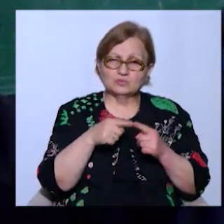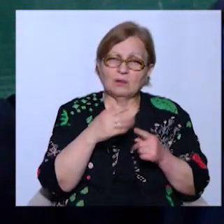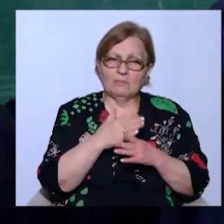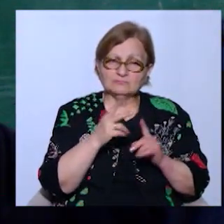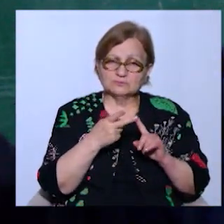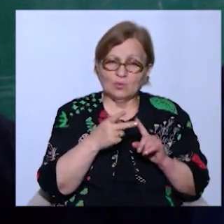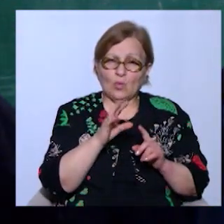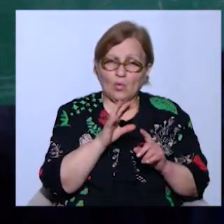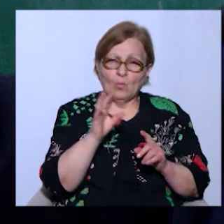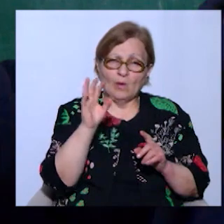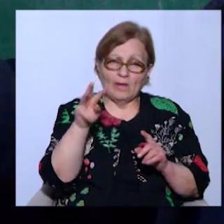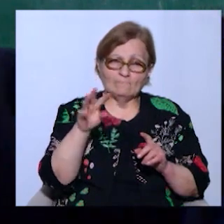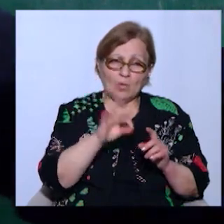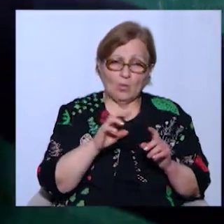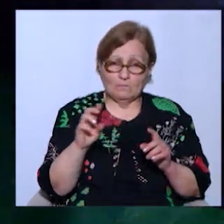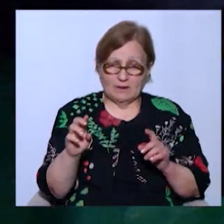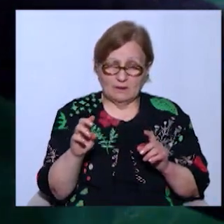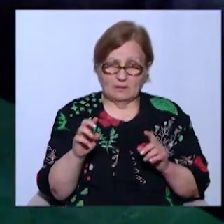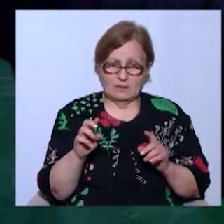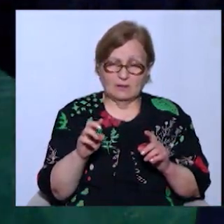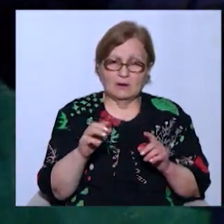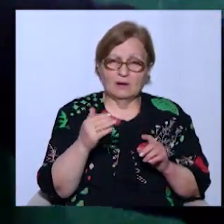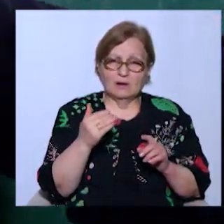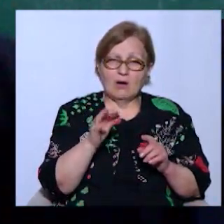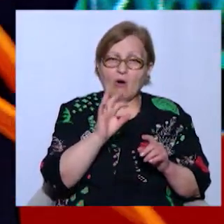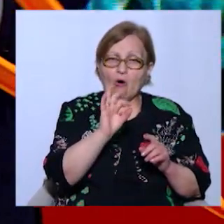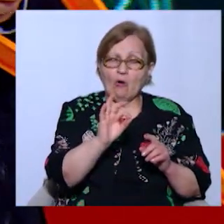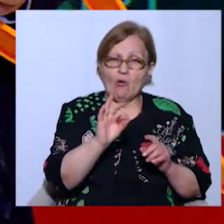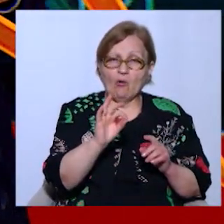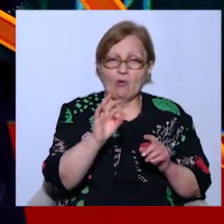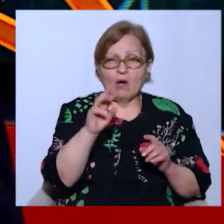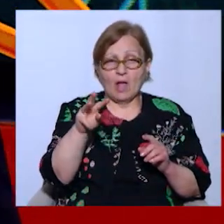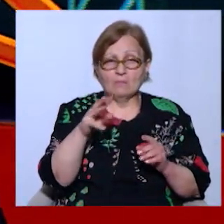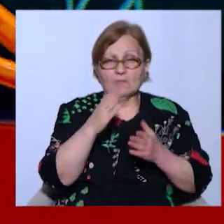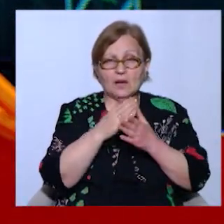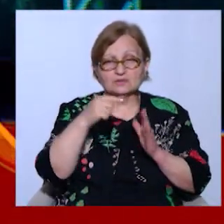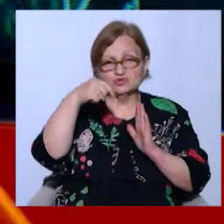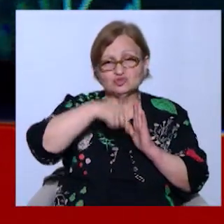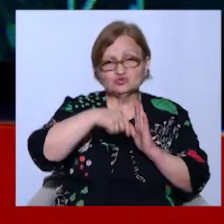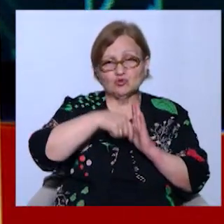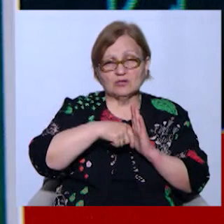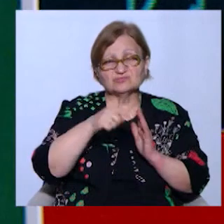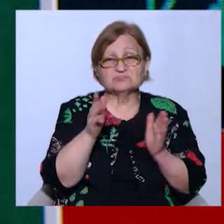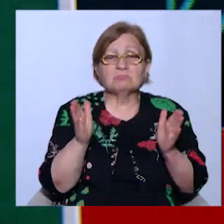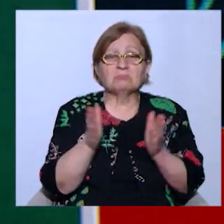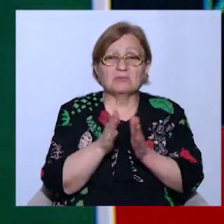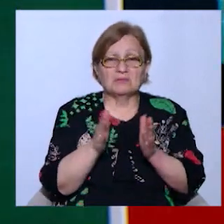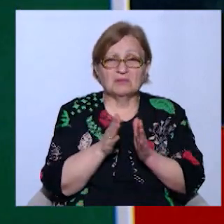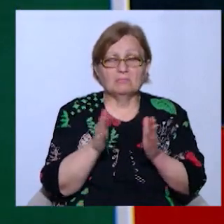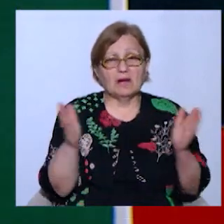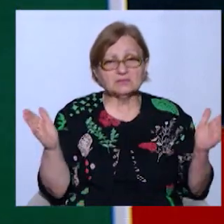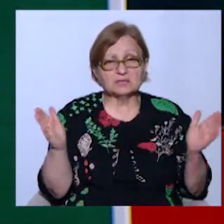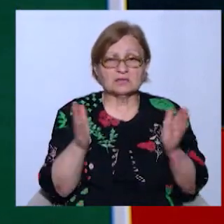აი O, M გვერდი ამ ორ გვერდ შორის არის, ხედავ, ის უფრო პატარაა. პატარა